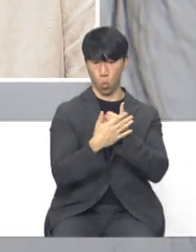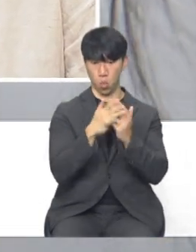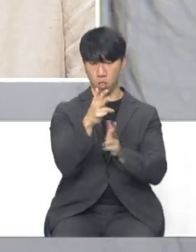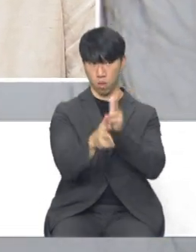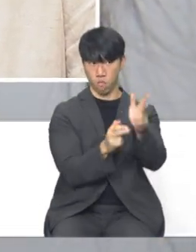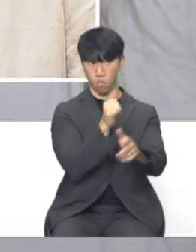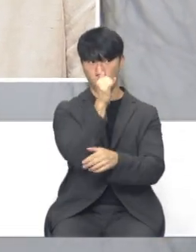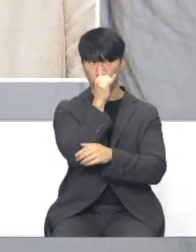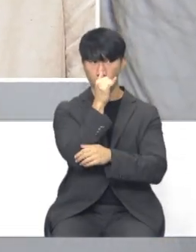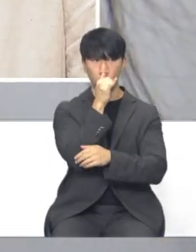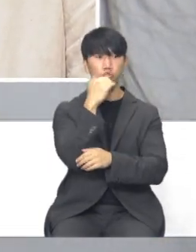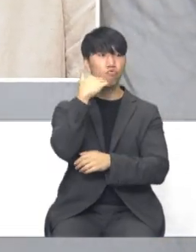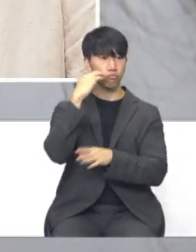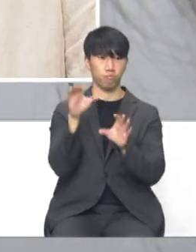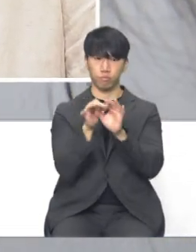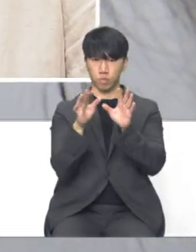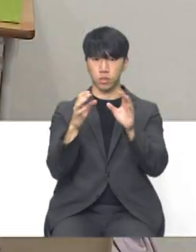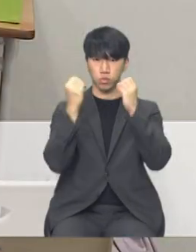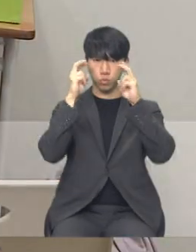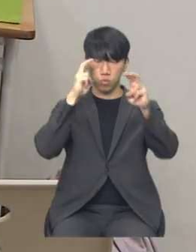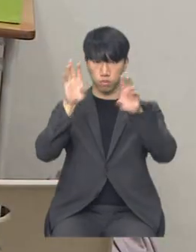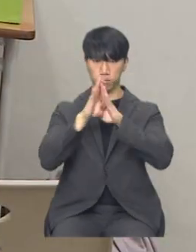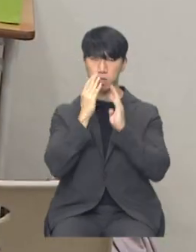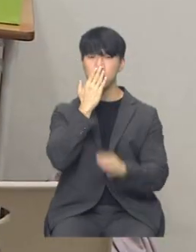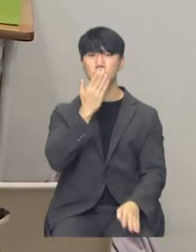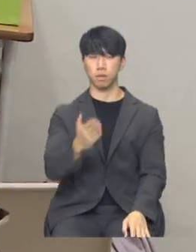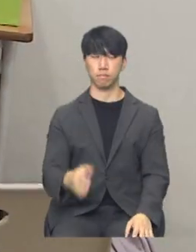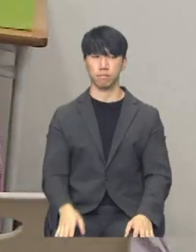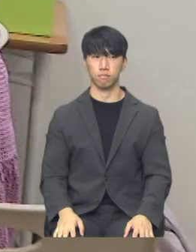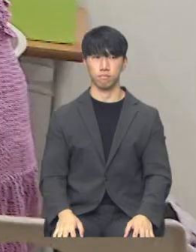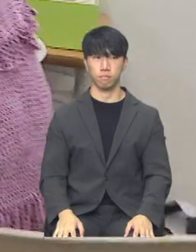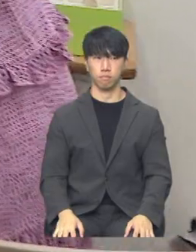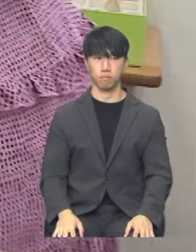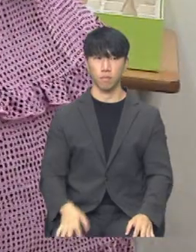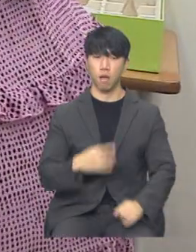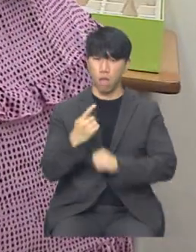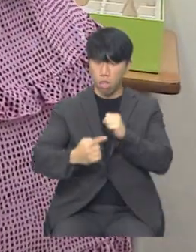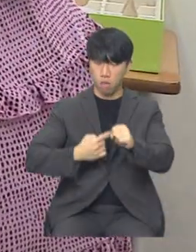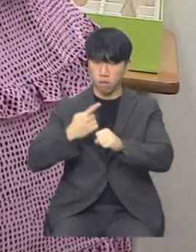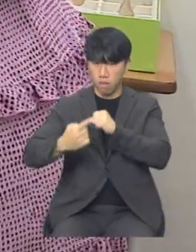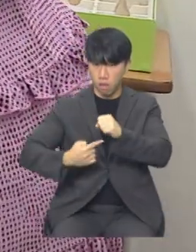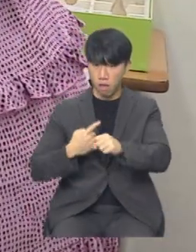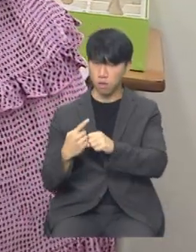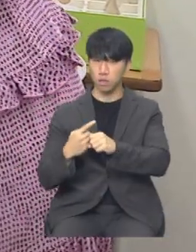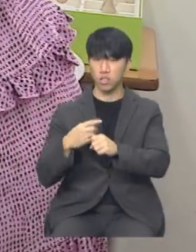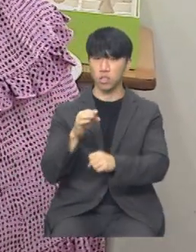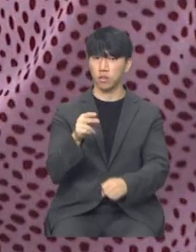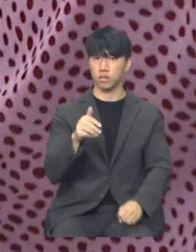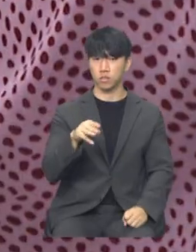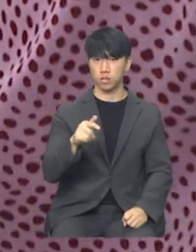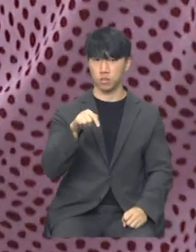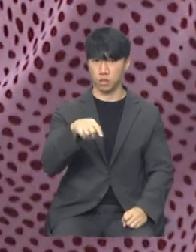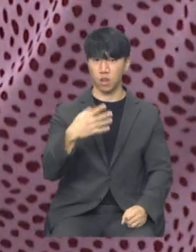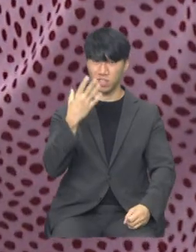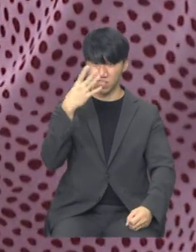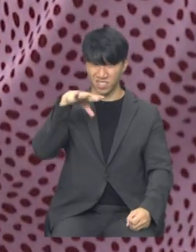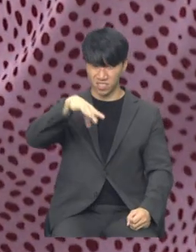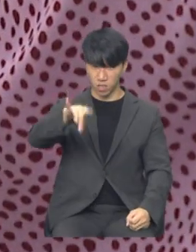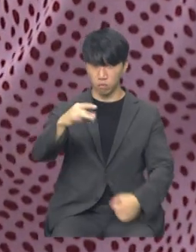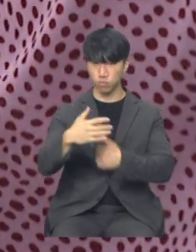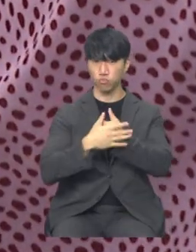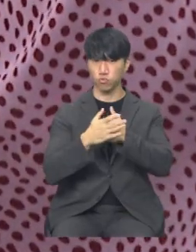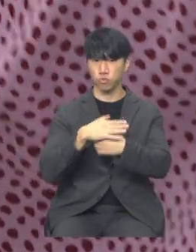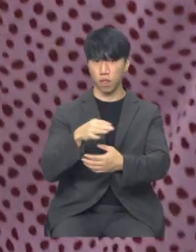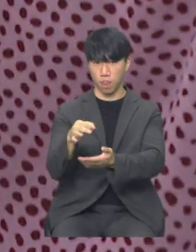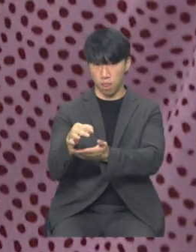통해서 누구나 창업을 할 수 있다고 생각합니다. 내년 연천군 농업기술센터에서 영농비나 초기정착금을 받아